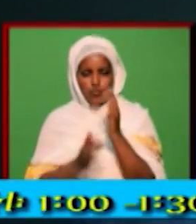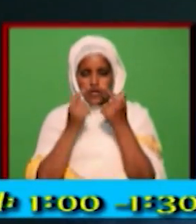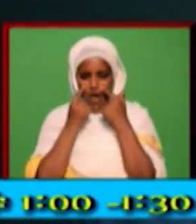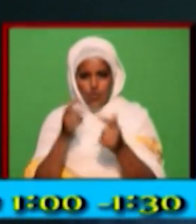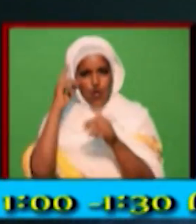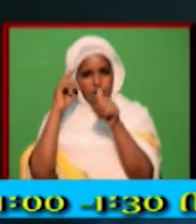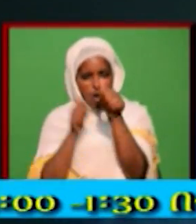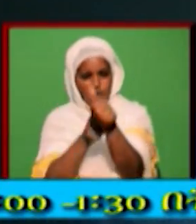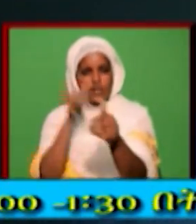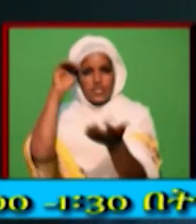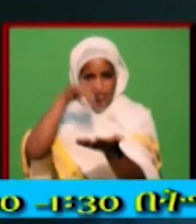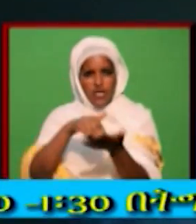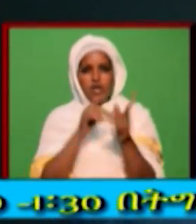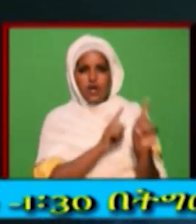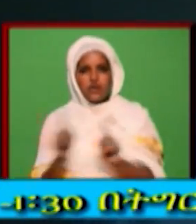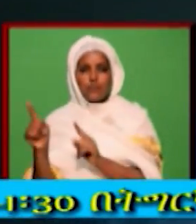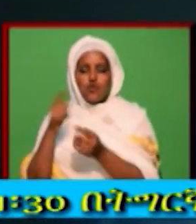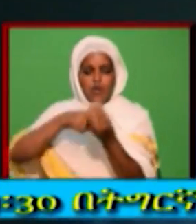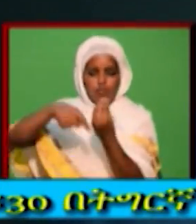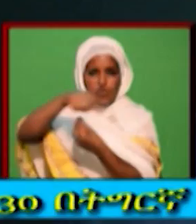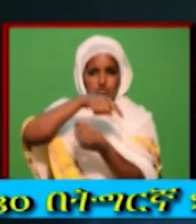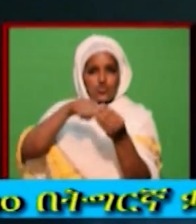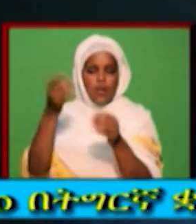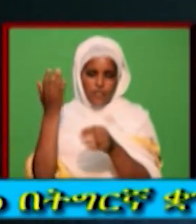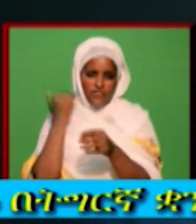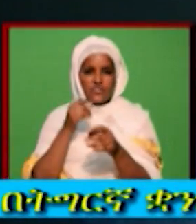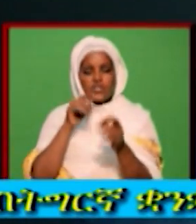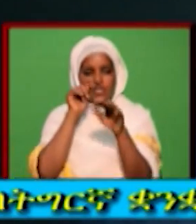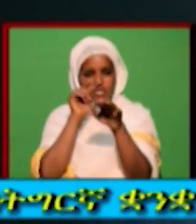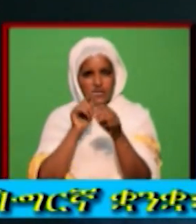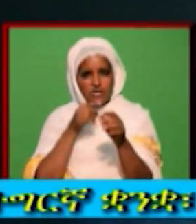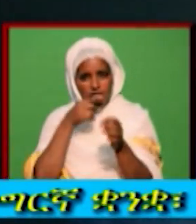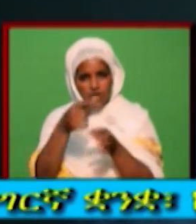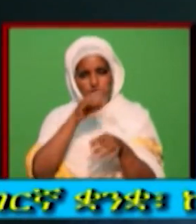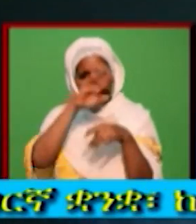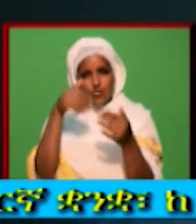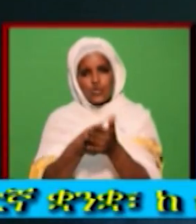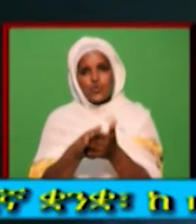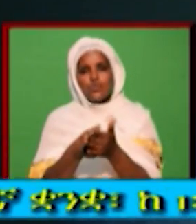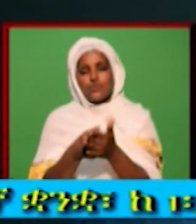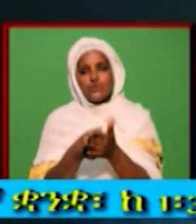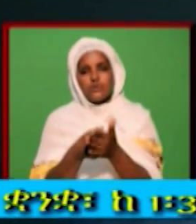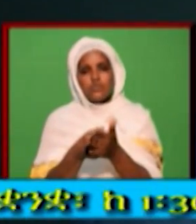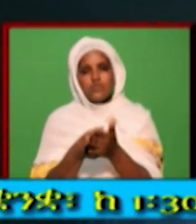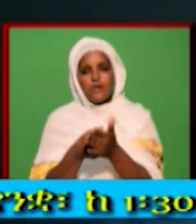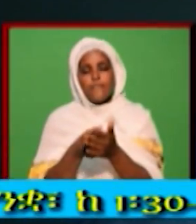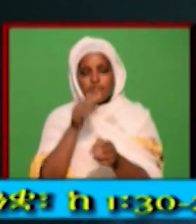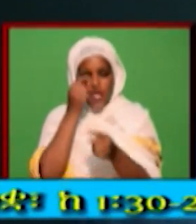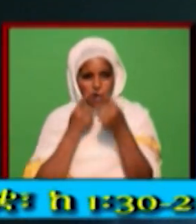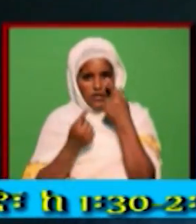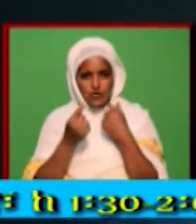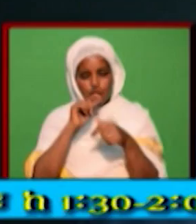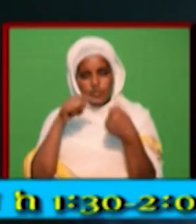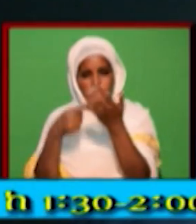يا هاريات النجنا دقمو زو بزريا قدم يتتكسون يتاتتون نجر